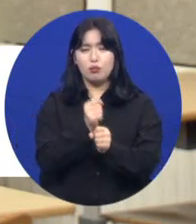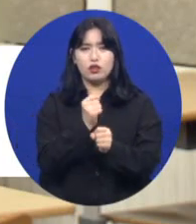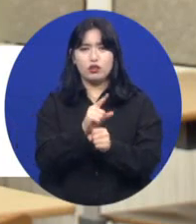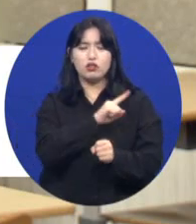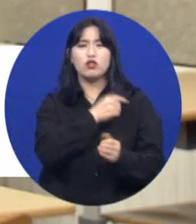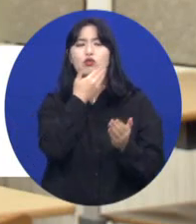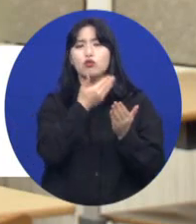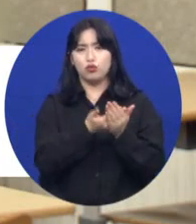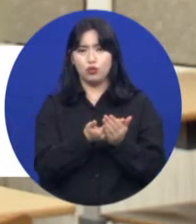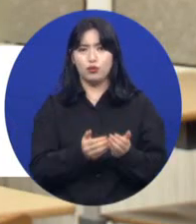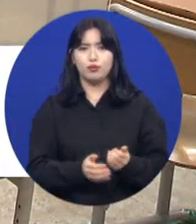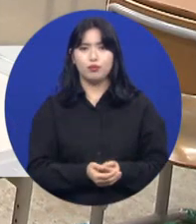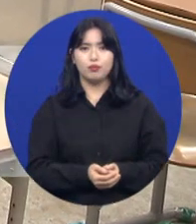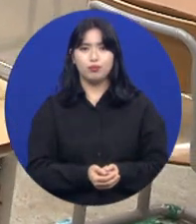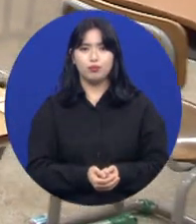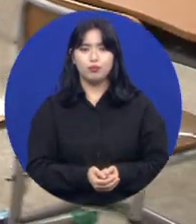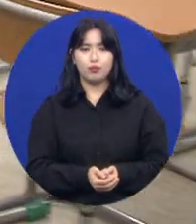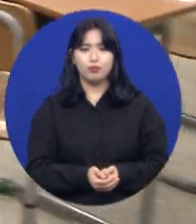가장 중요하다고 생각됩니다.